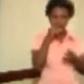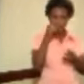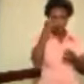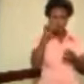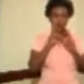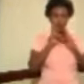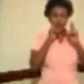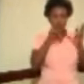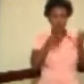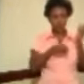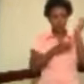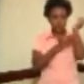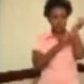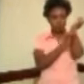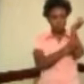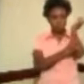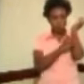non, plan pas nous, hein.